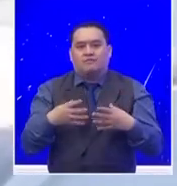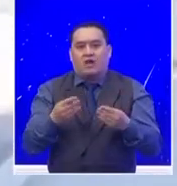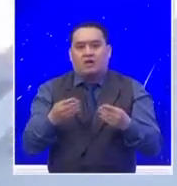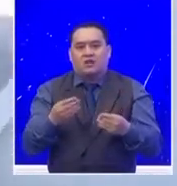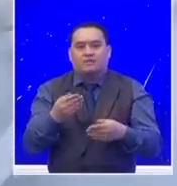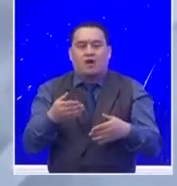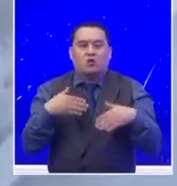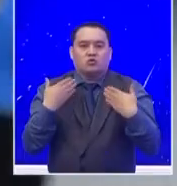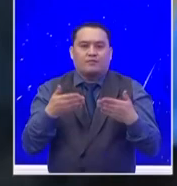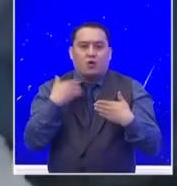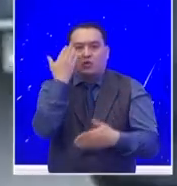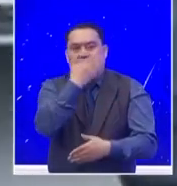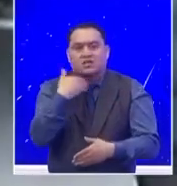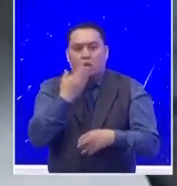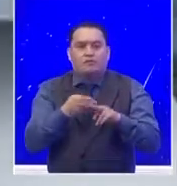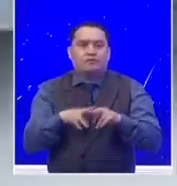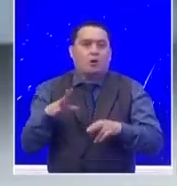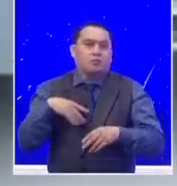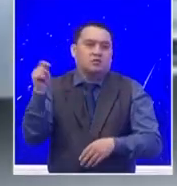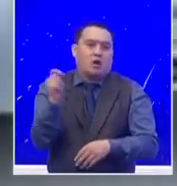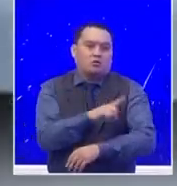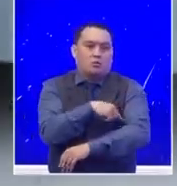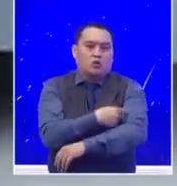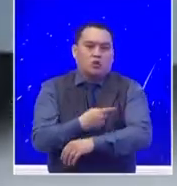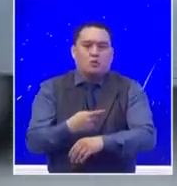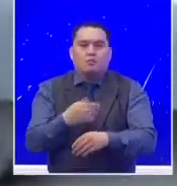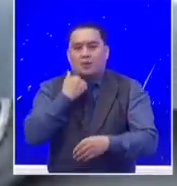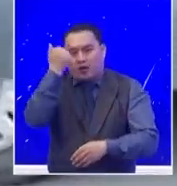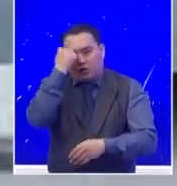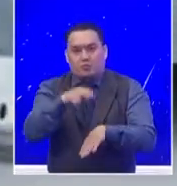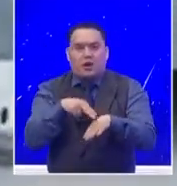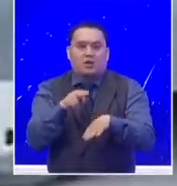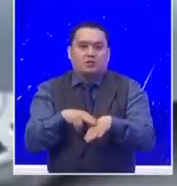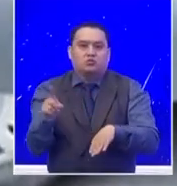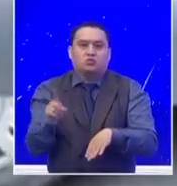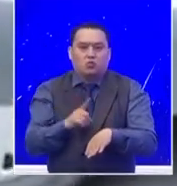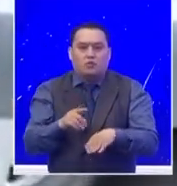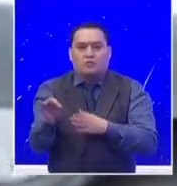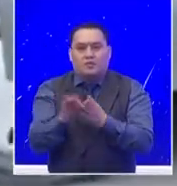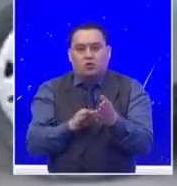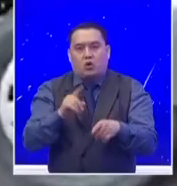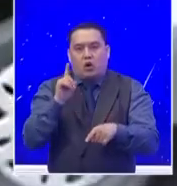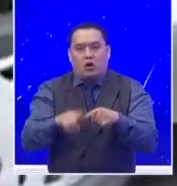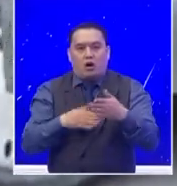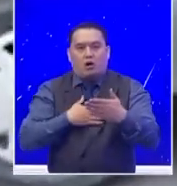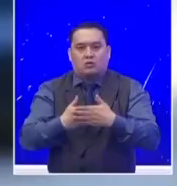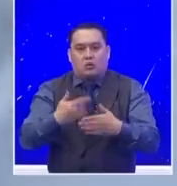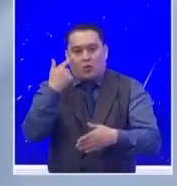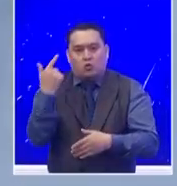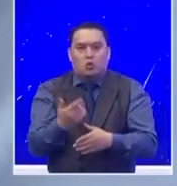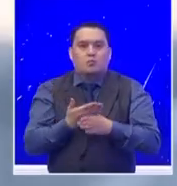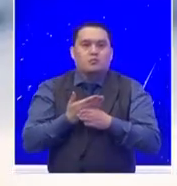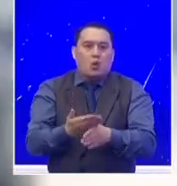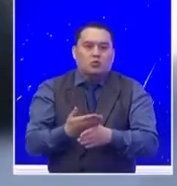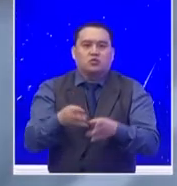влажной салфеткой смочил лицо. Приехавшая бригада скорой помощи поблагодарила полицейского за своевременную и грамотно оказанную